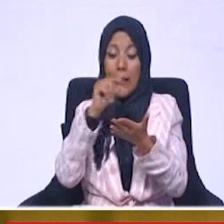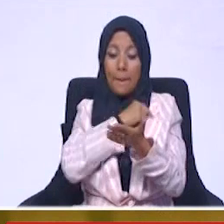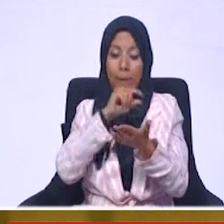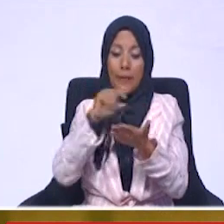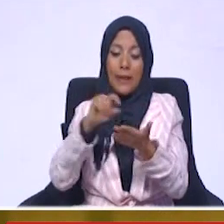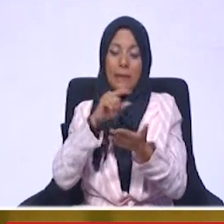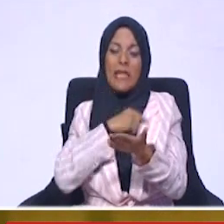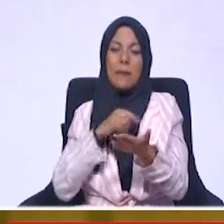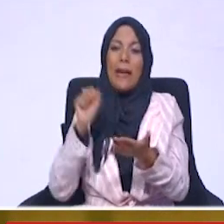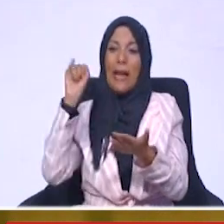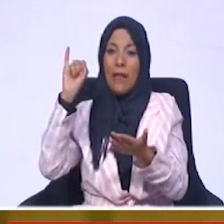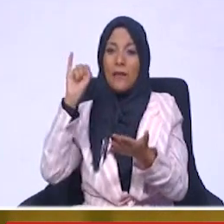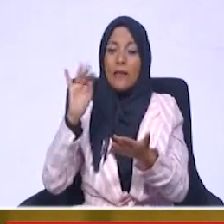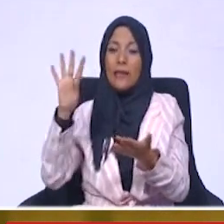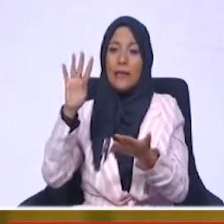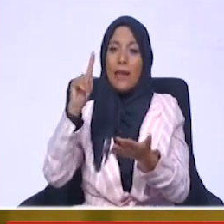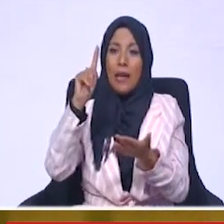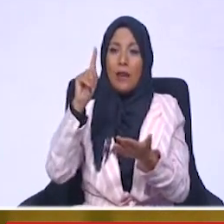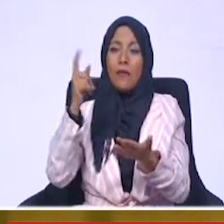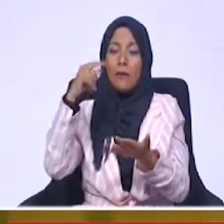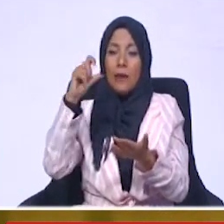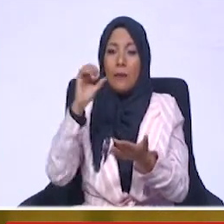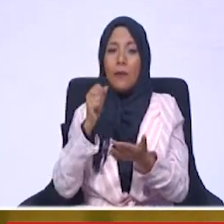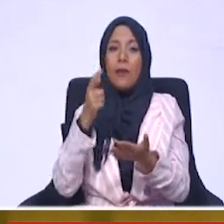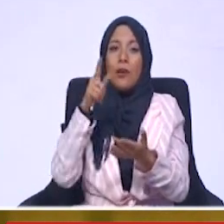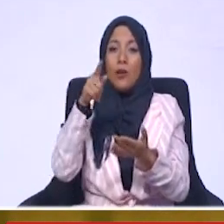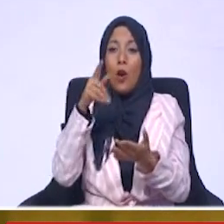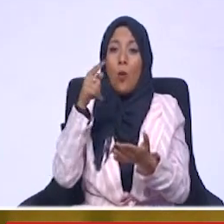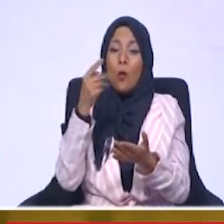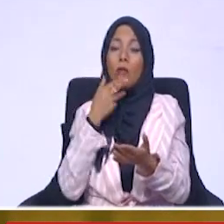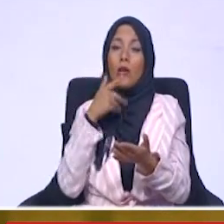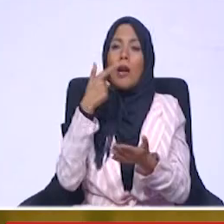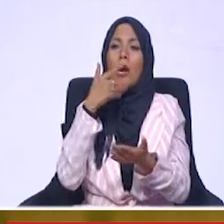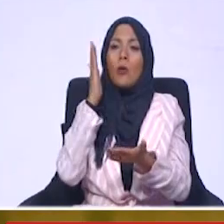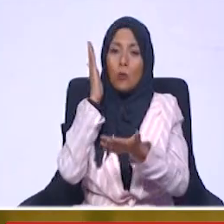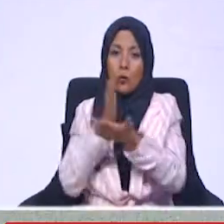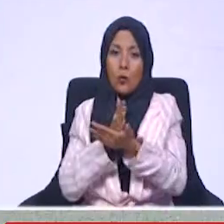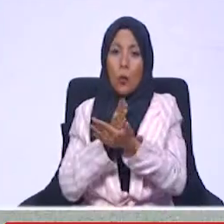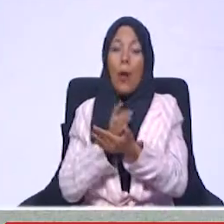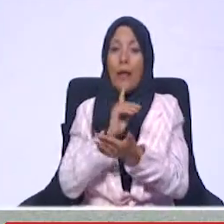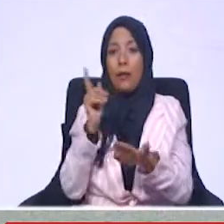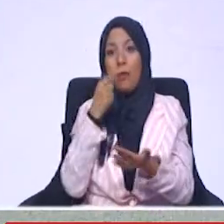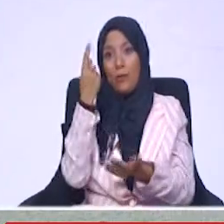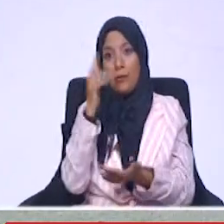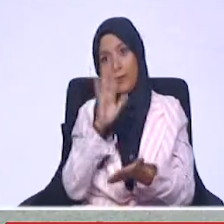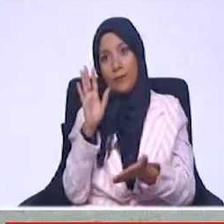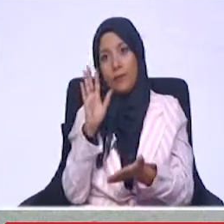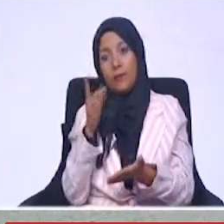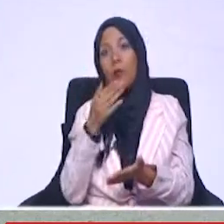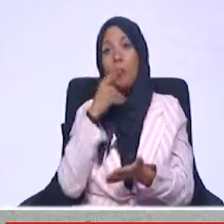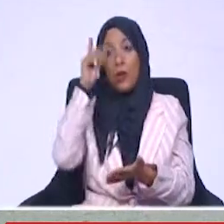اسماعيل انه كان صادق الوعد وكان